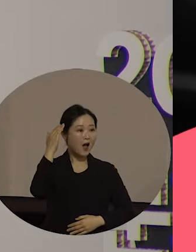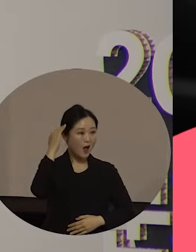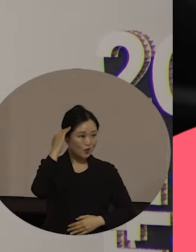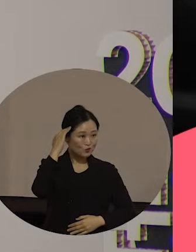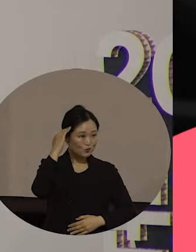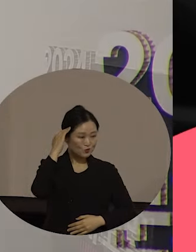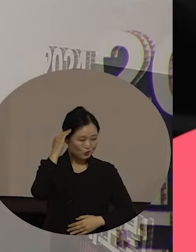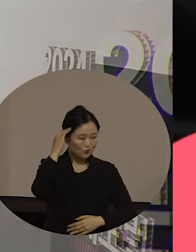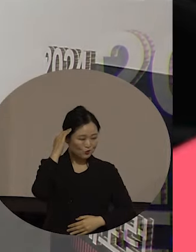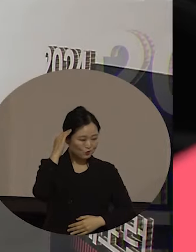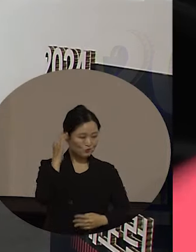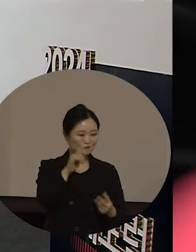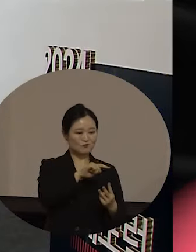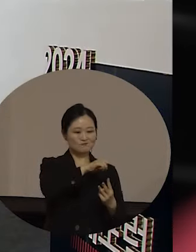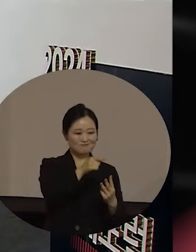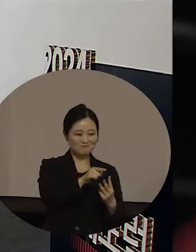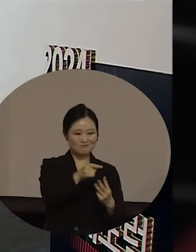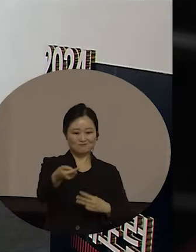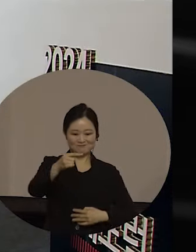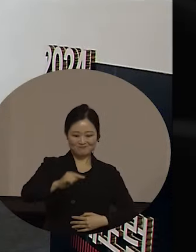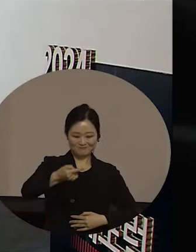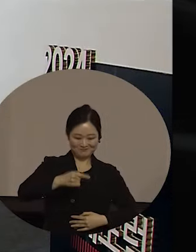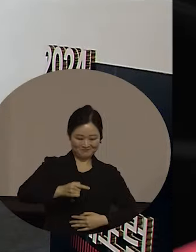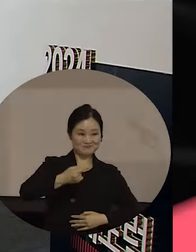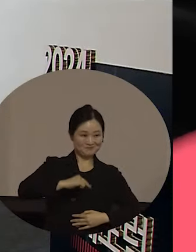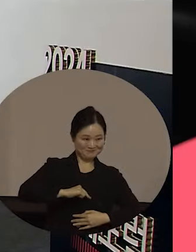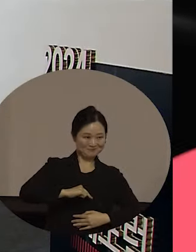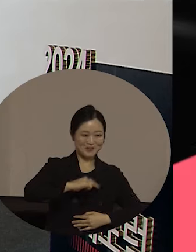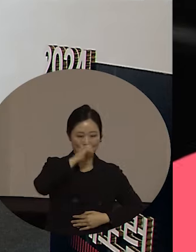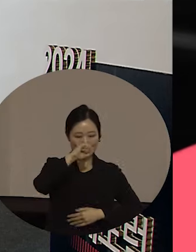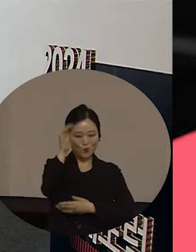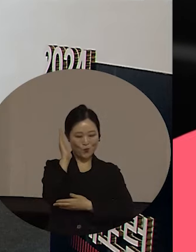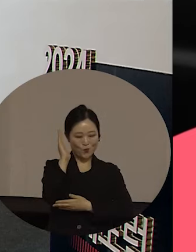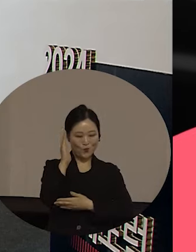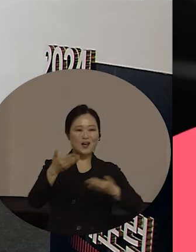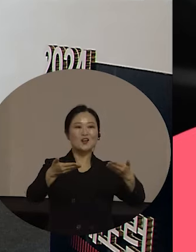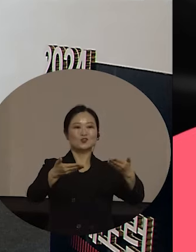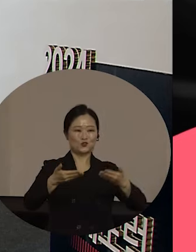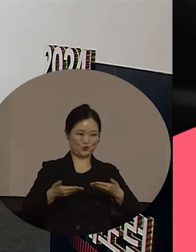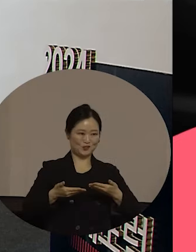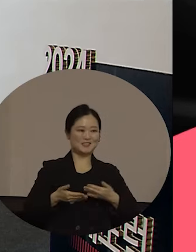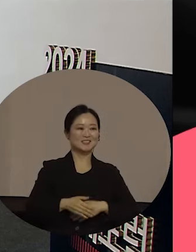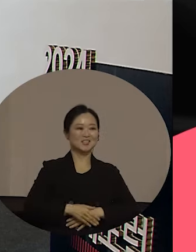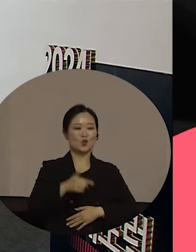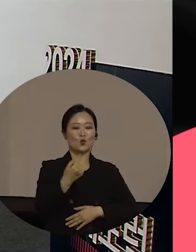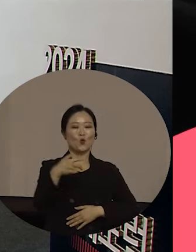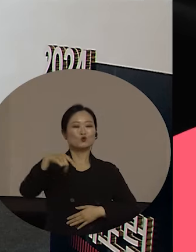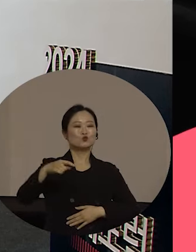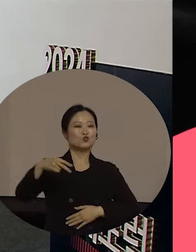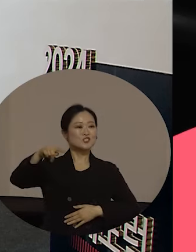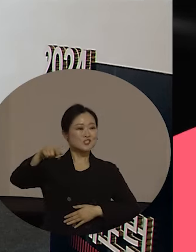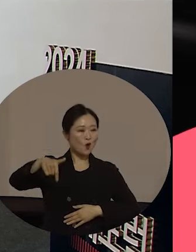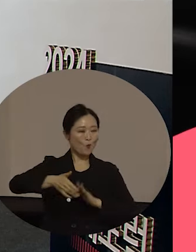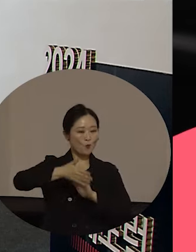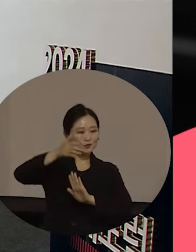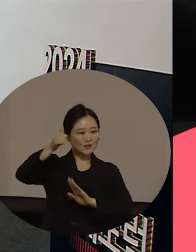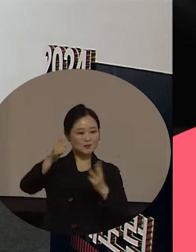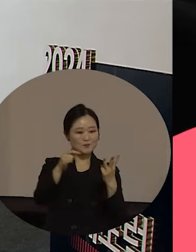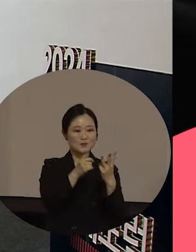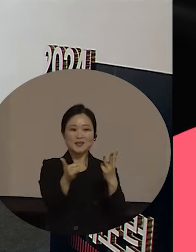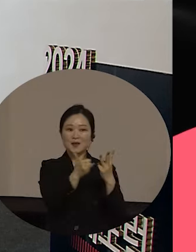온 것 같아요. 그리고 거기서 오셔서 너무 좋은 말씀을 해주신, 그리고 우리나라까지 노준석 본부장님까지 세 분께